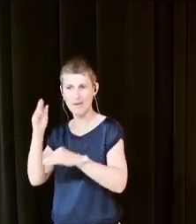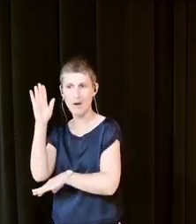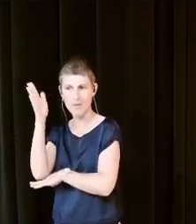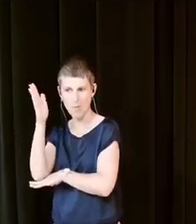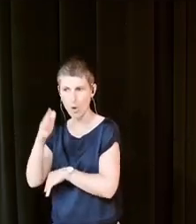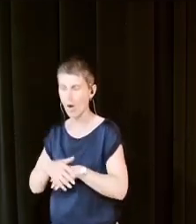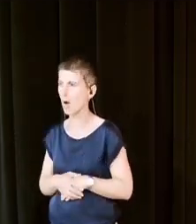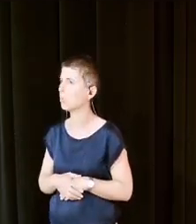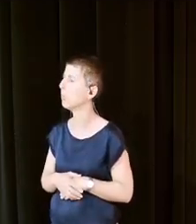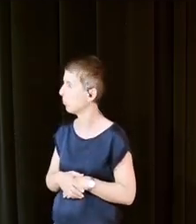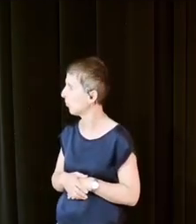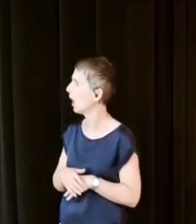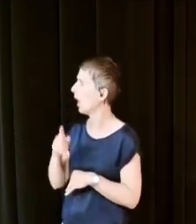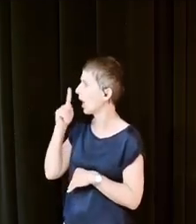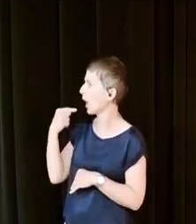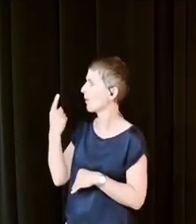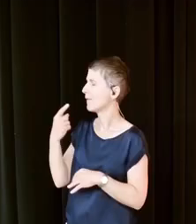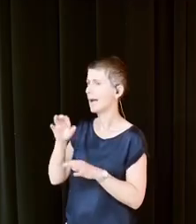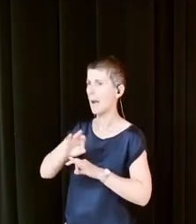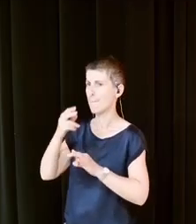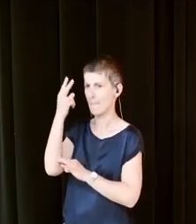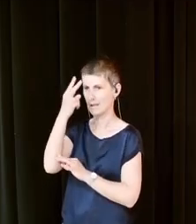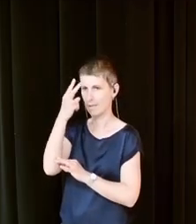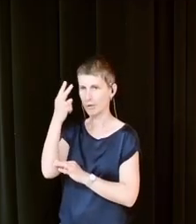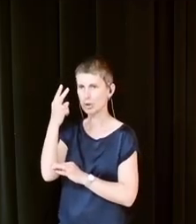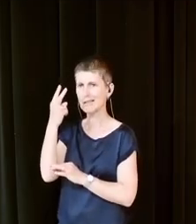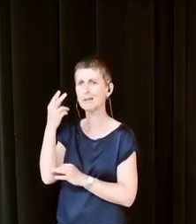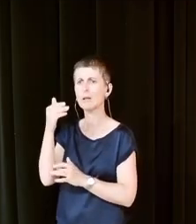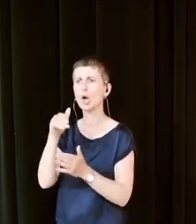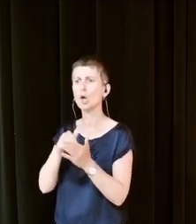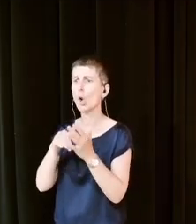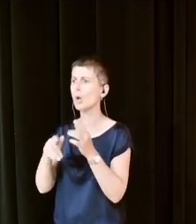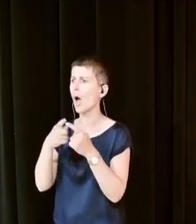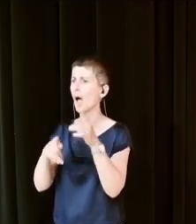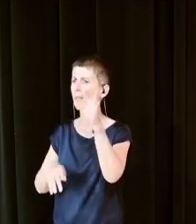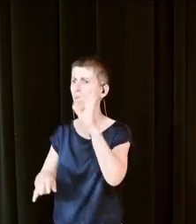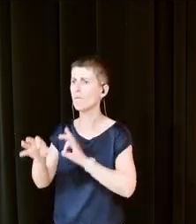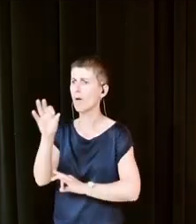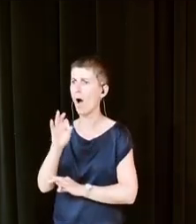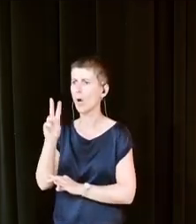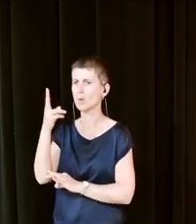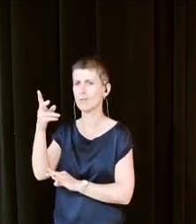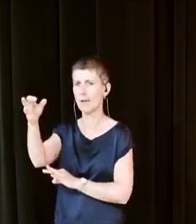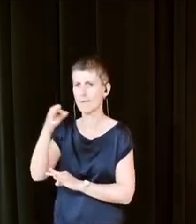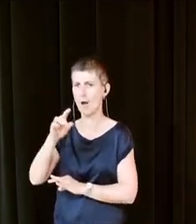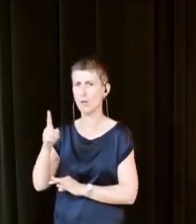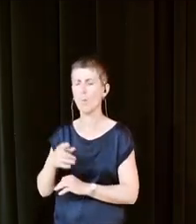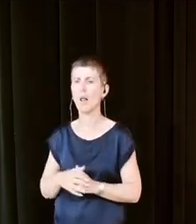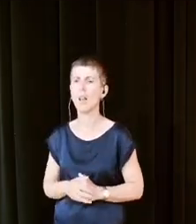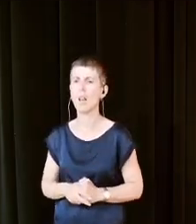auf die Art und Weise einfach besser verstehen. Jetzt ist da hinten noch eine und vorne wäre auch noch eine zweite Meldung.